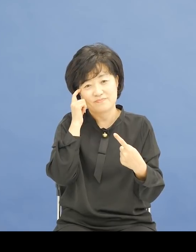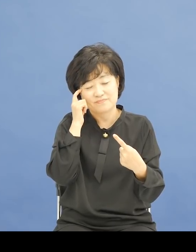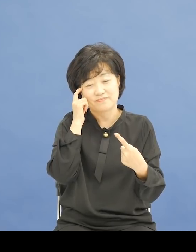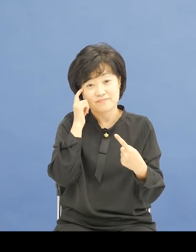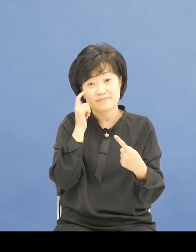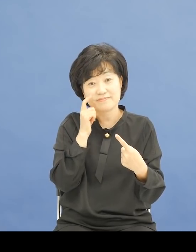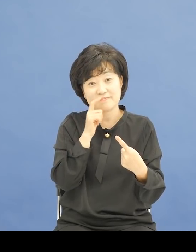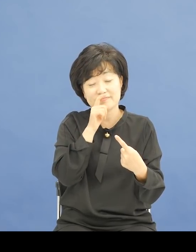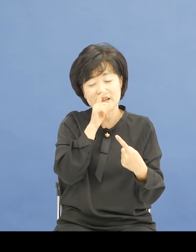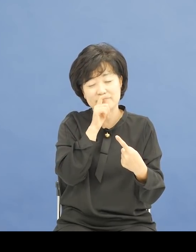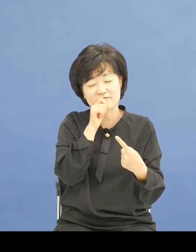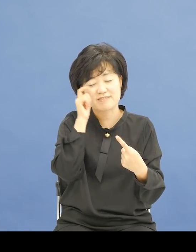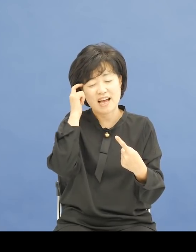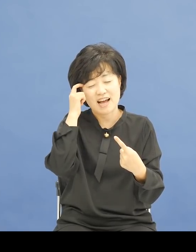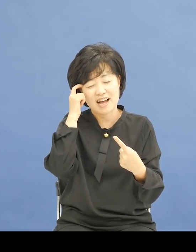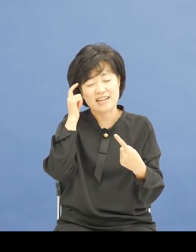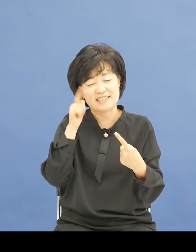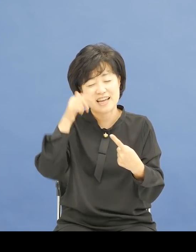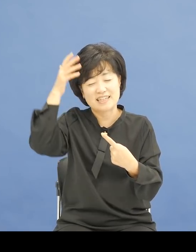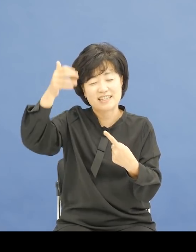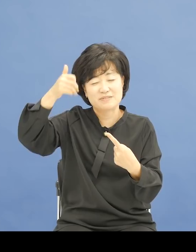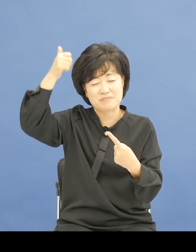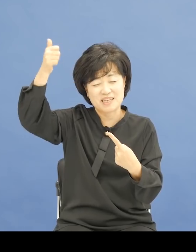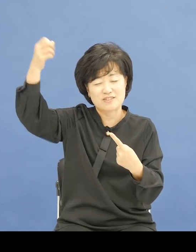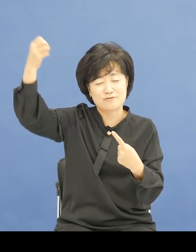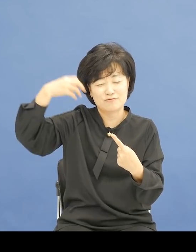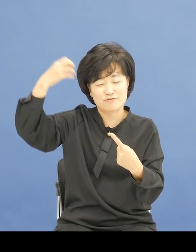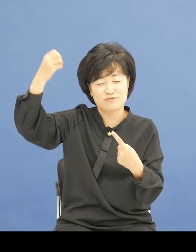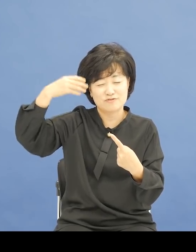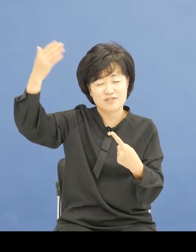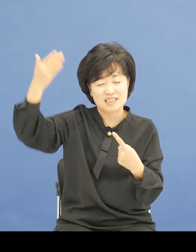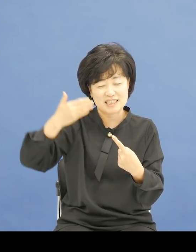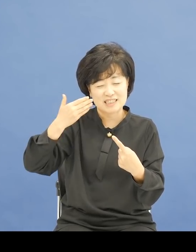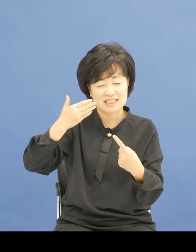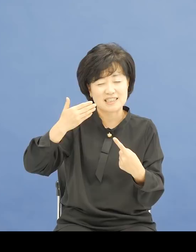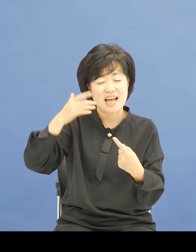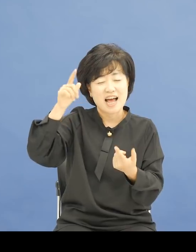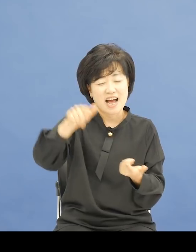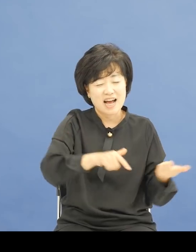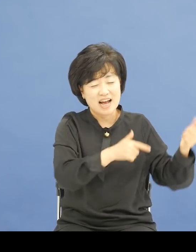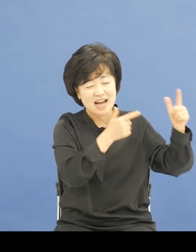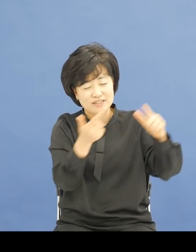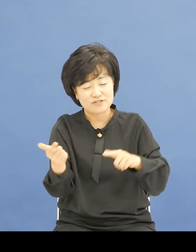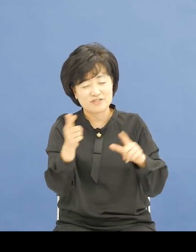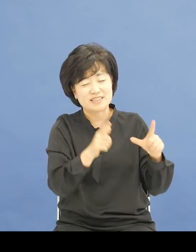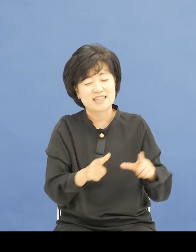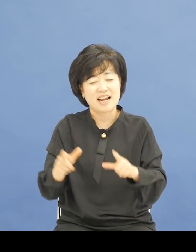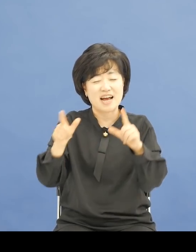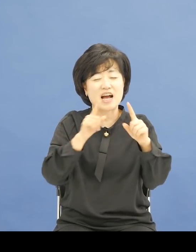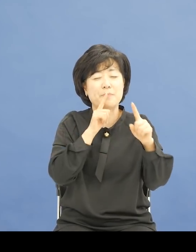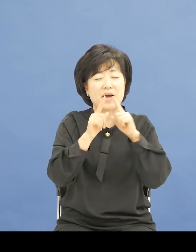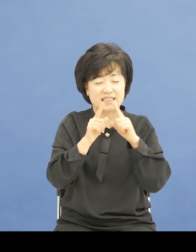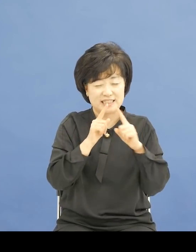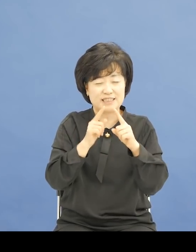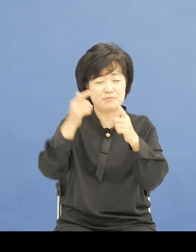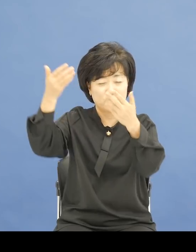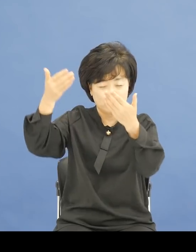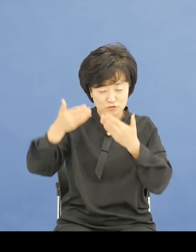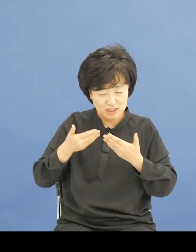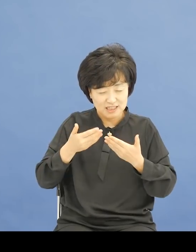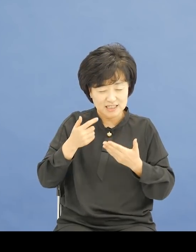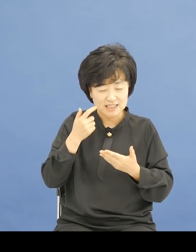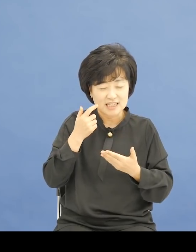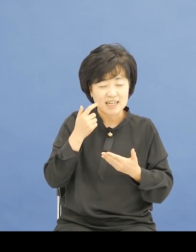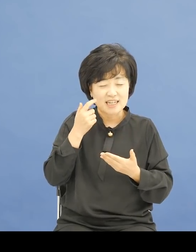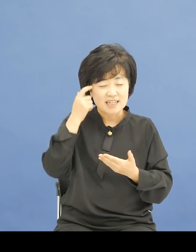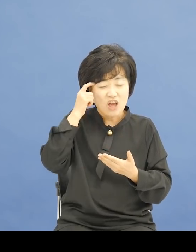큐티를 하거든요. 네. 묵상을 이렇게 하는 가운데서 하나님께서 이제 주시는 그런 영감이 있지 않습니까? 하루를 살아갈 그 말씀을 통해 가지고